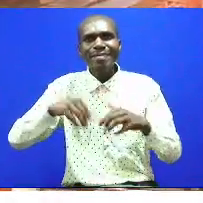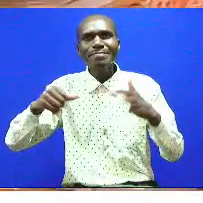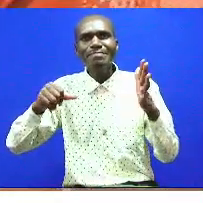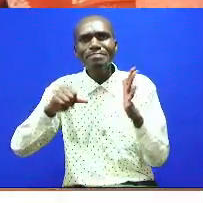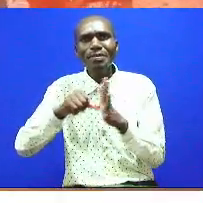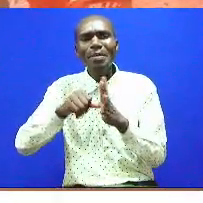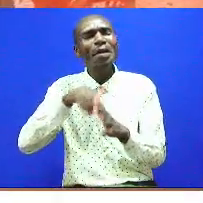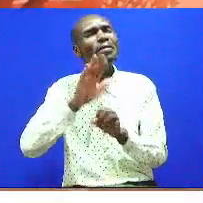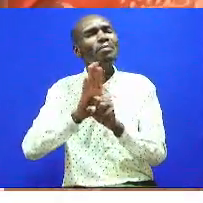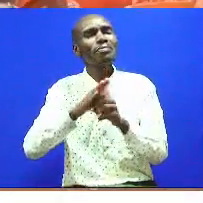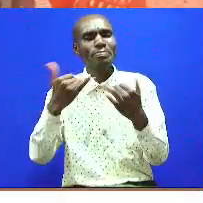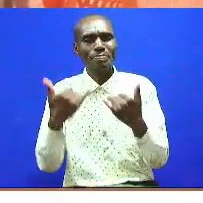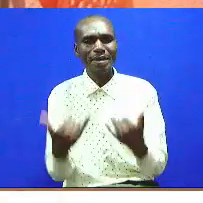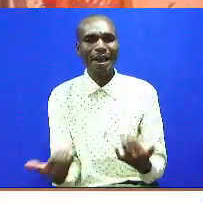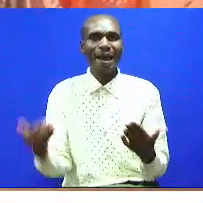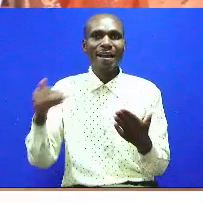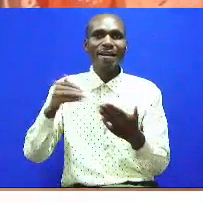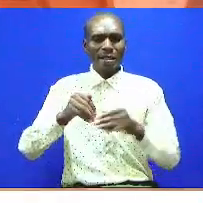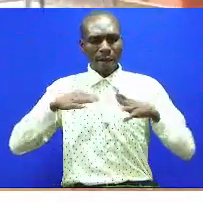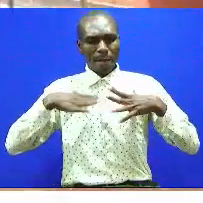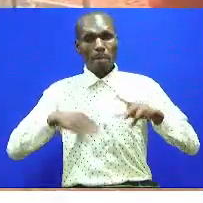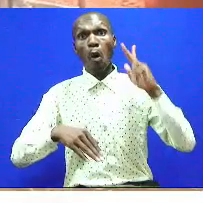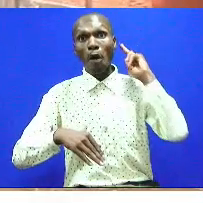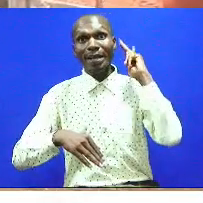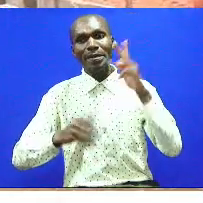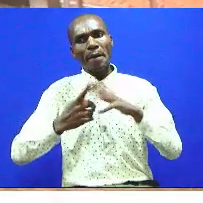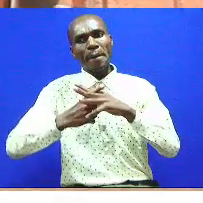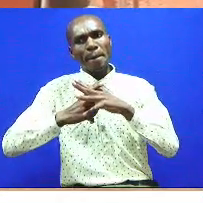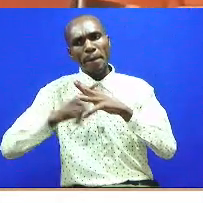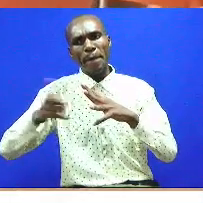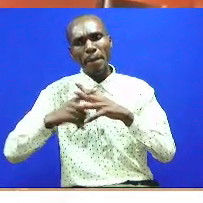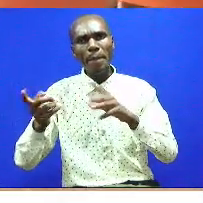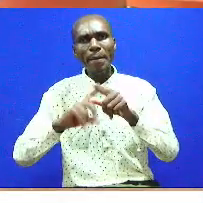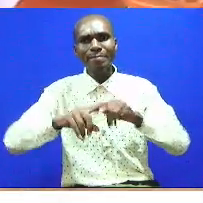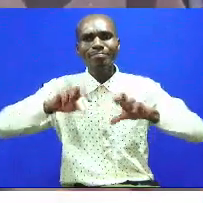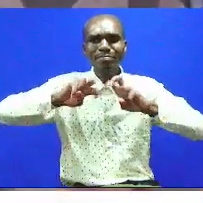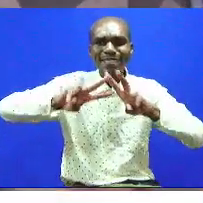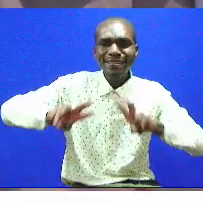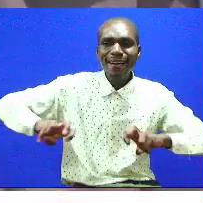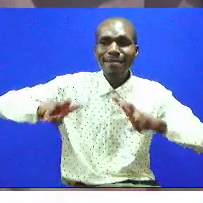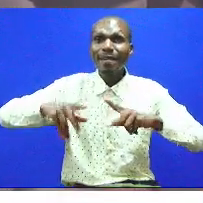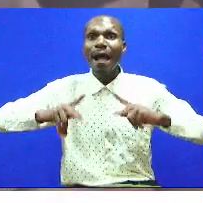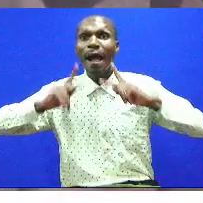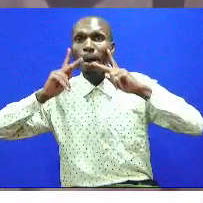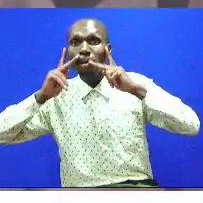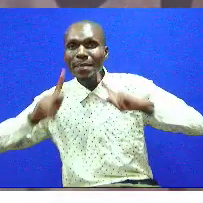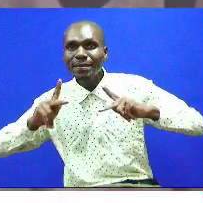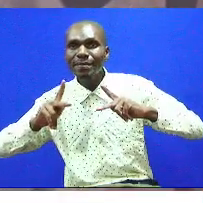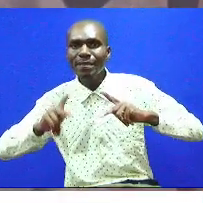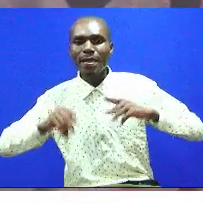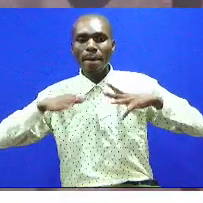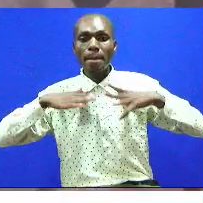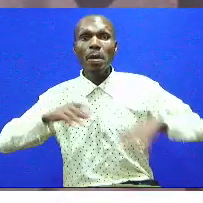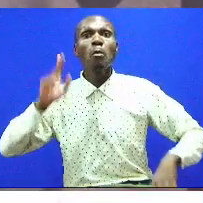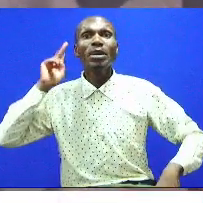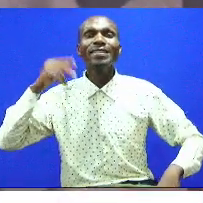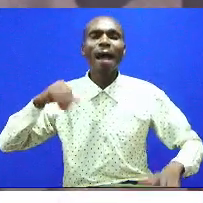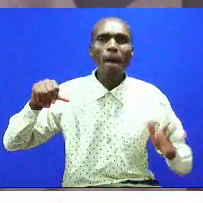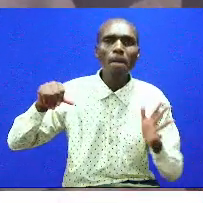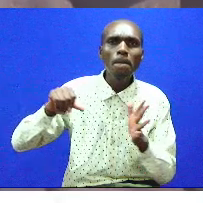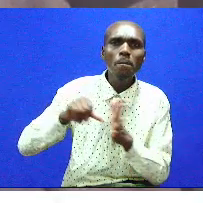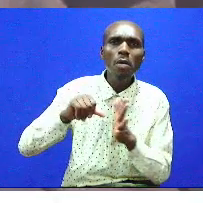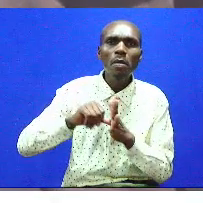nirobo sibole bu ense ya Kenya. Umoliku ito diponi asanya na buata mange buna kutumanyinga kiumo tubu Otenyo utakire kwere na gocha